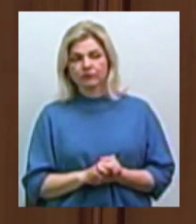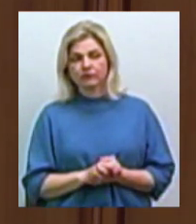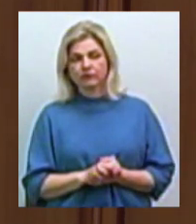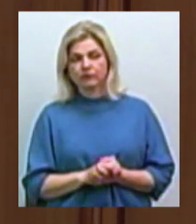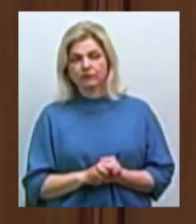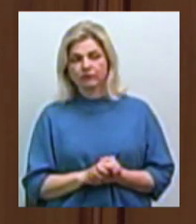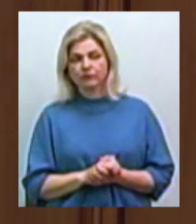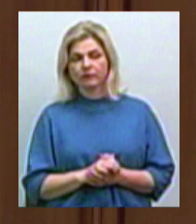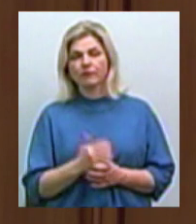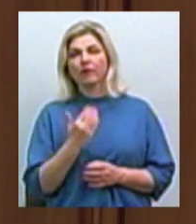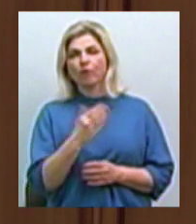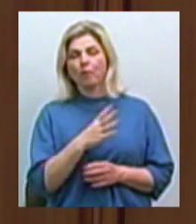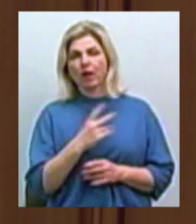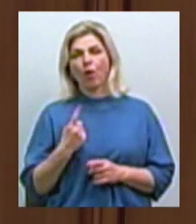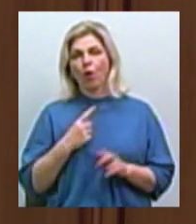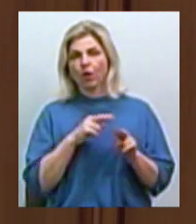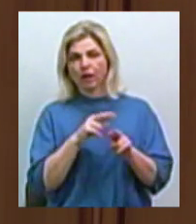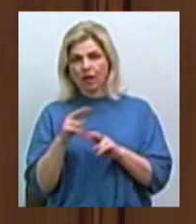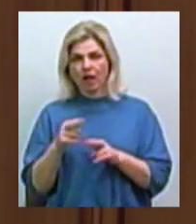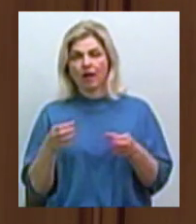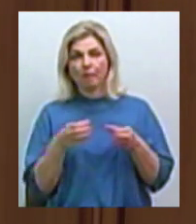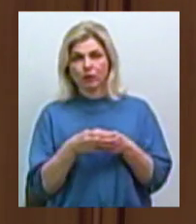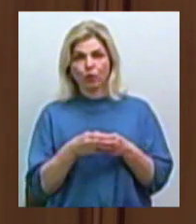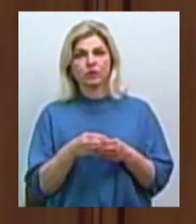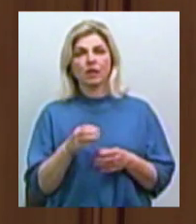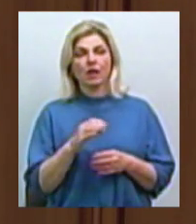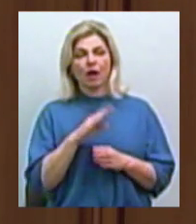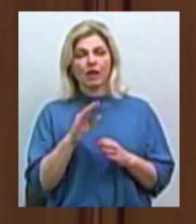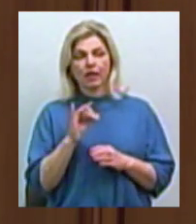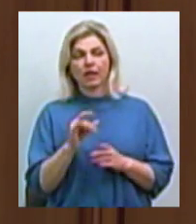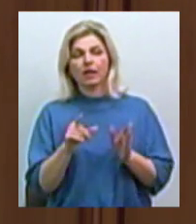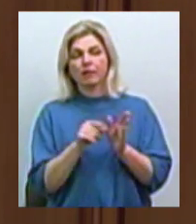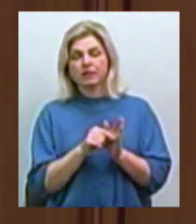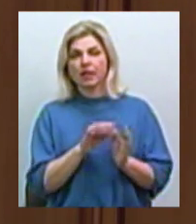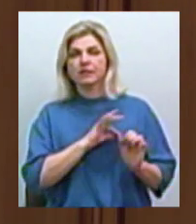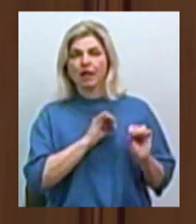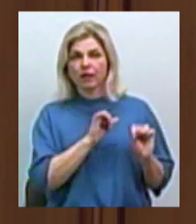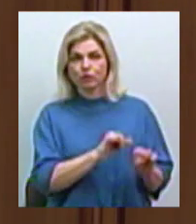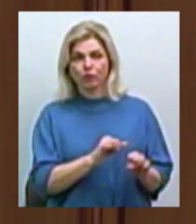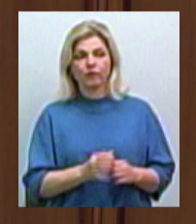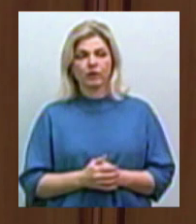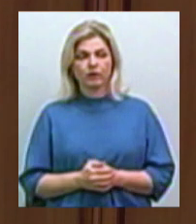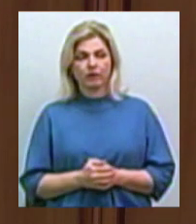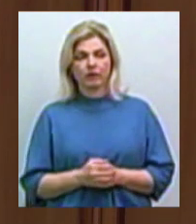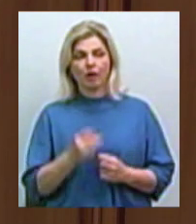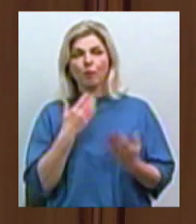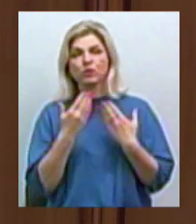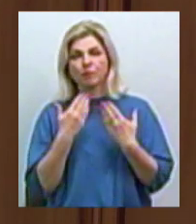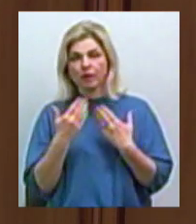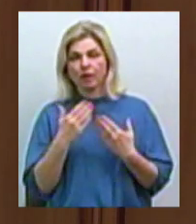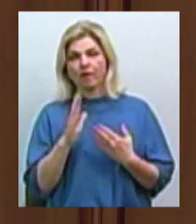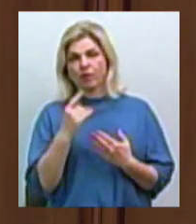ряд спецпідрозділів ОКОР, навіть захисником важко було поспілкуватися